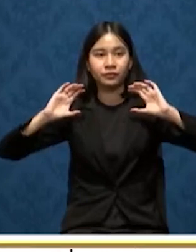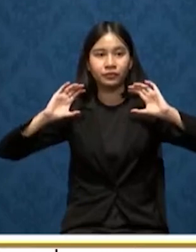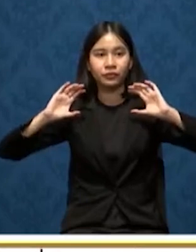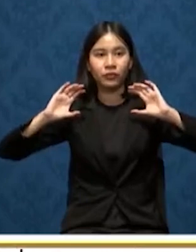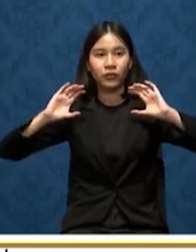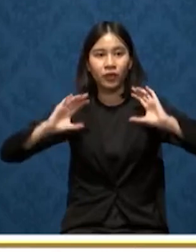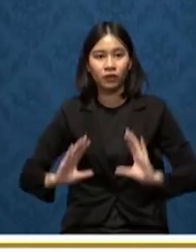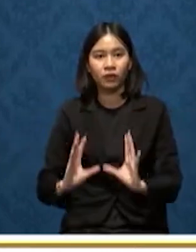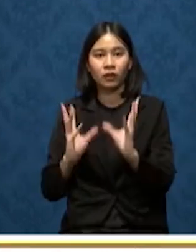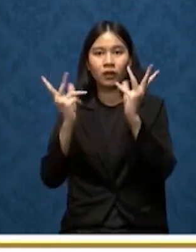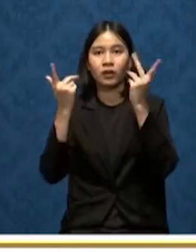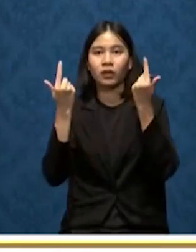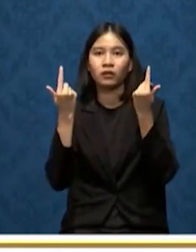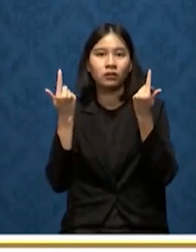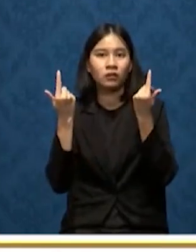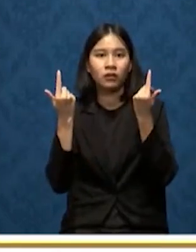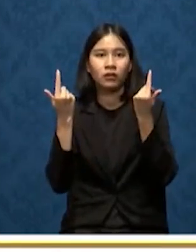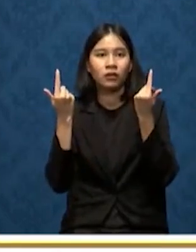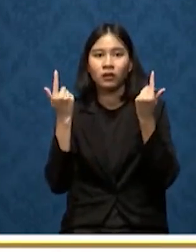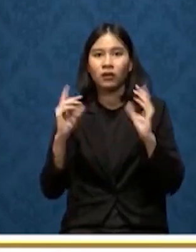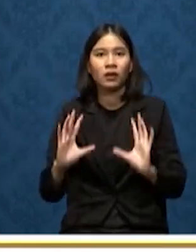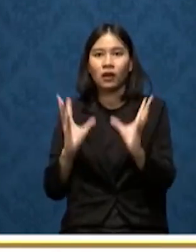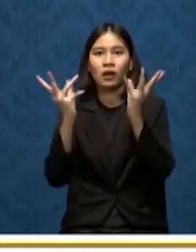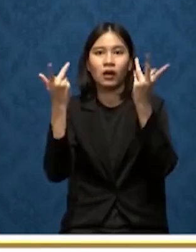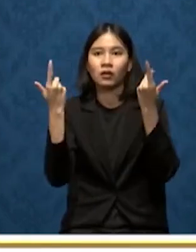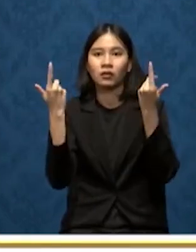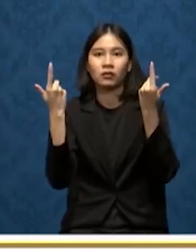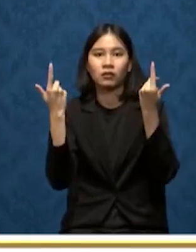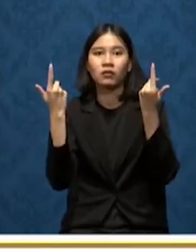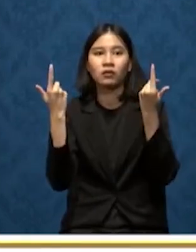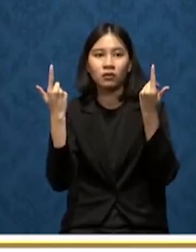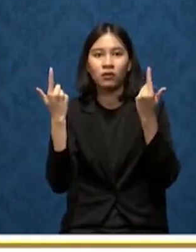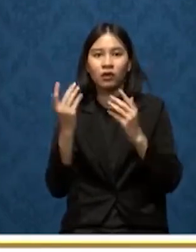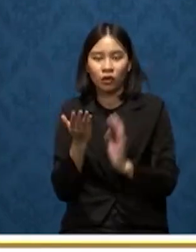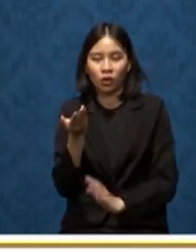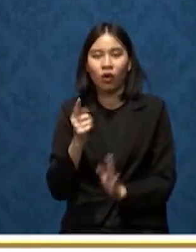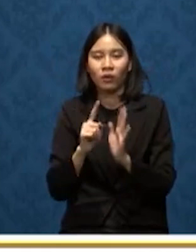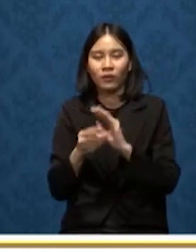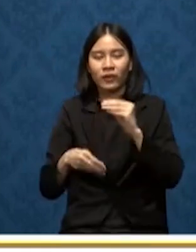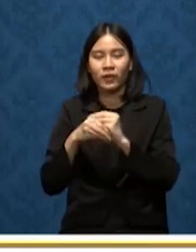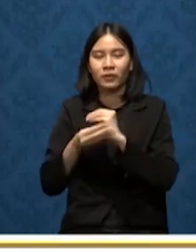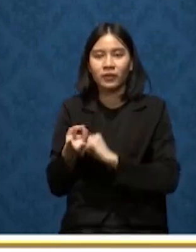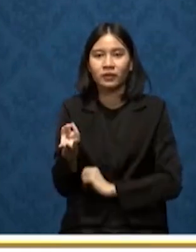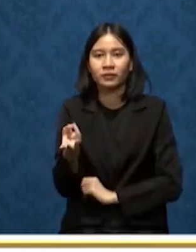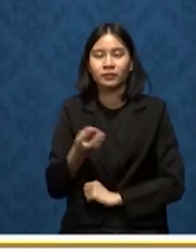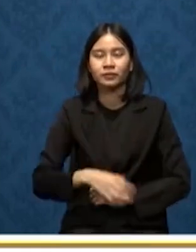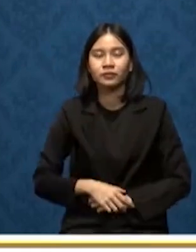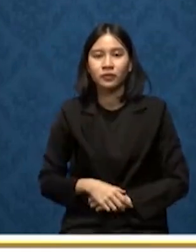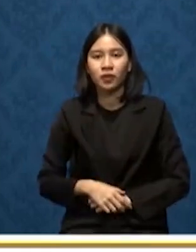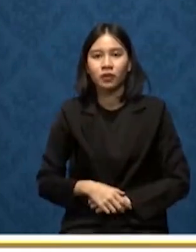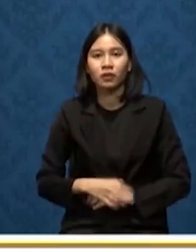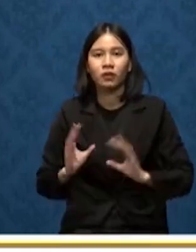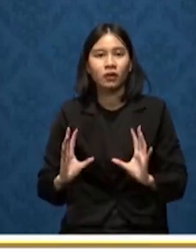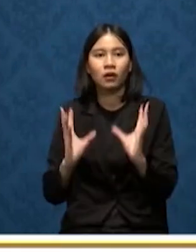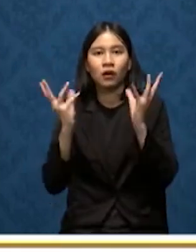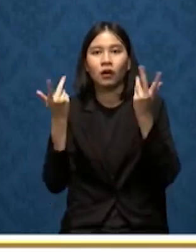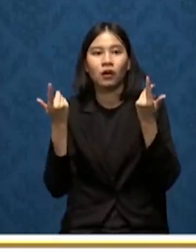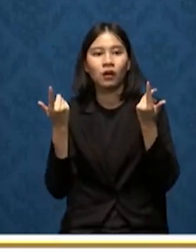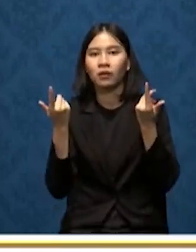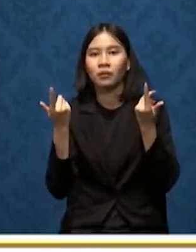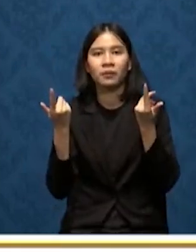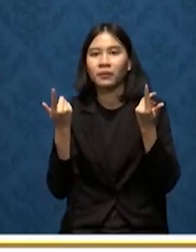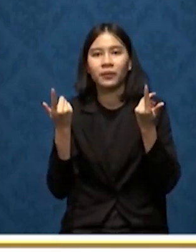ไหยครับและ